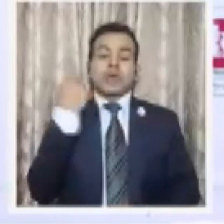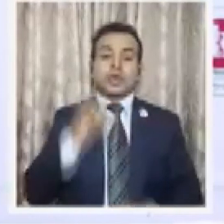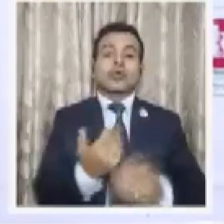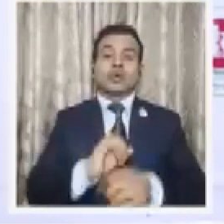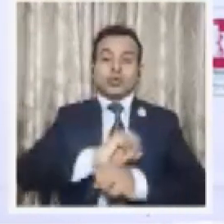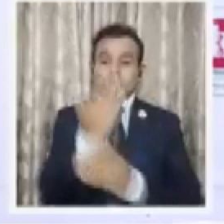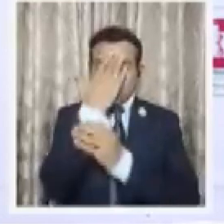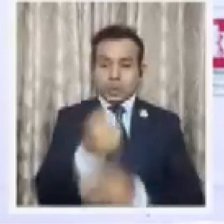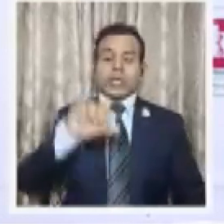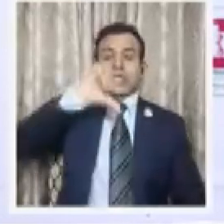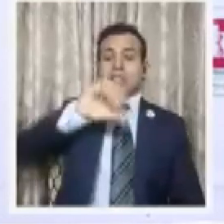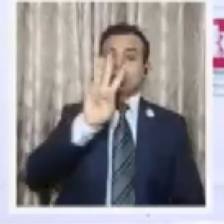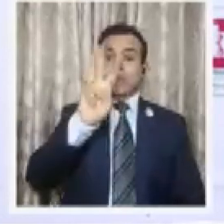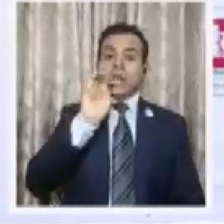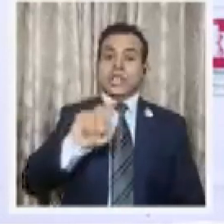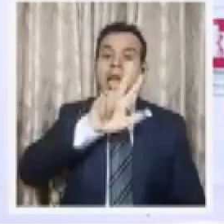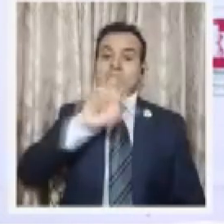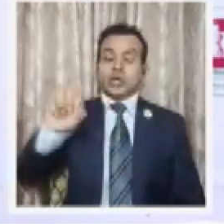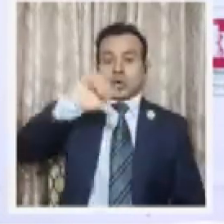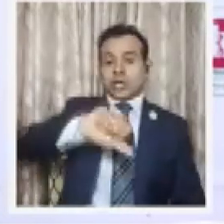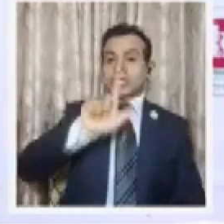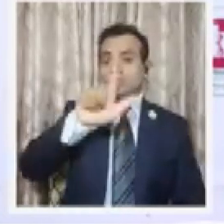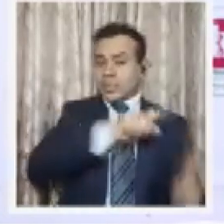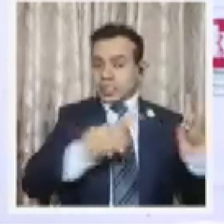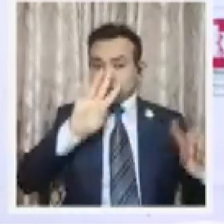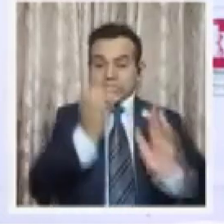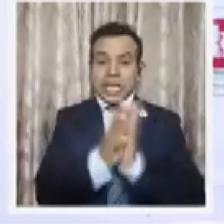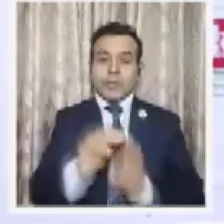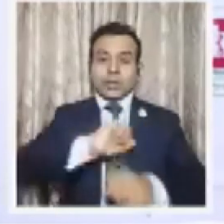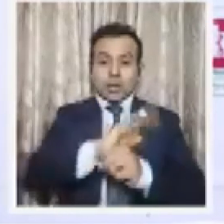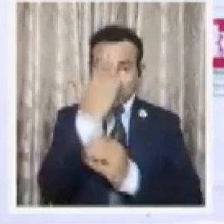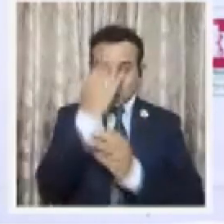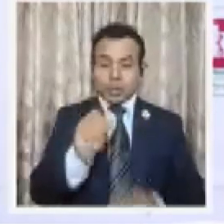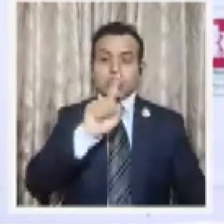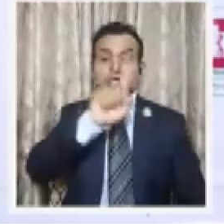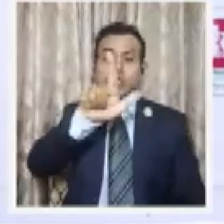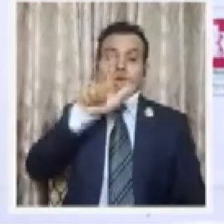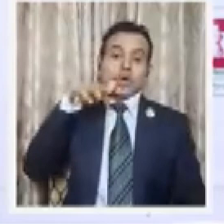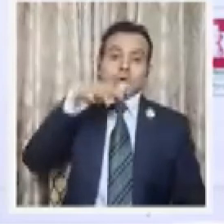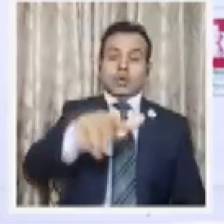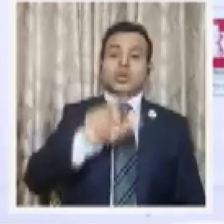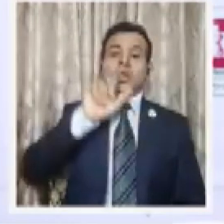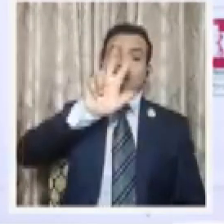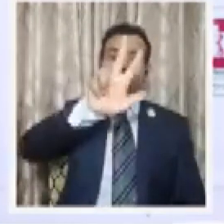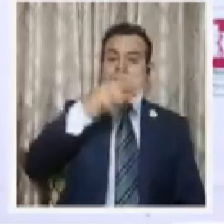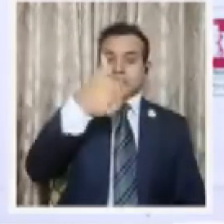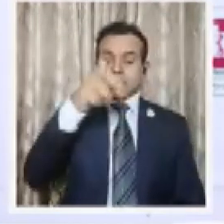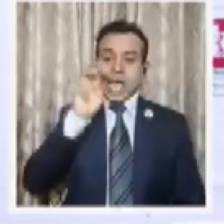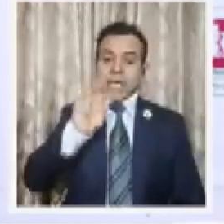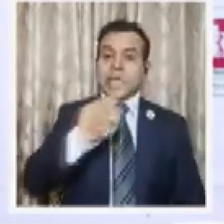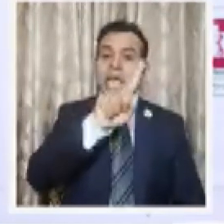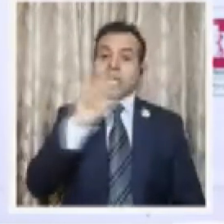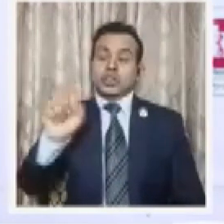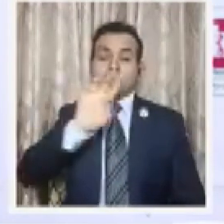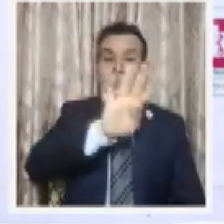দক্ষিণ পূর্ব এশিয়া 24 ঘন্টায় শনাক্ত হয়েছেন 53,897 জন এবং এ পর্যন্ত দক্ষিণ পূর্ব এশিয়া শনাক্ত হয়েছেন